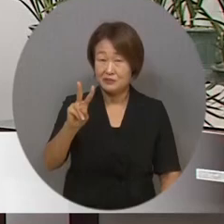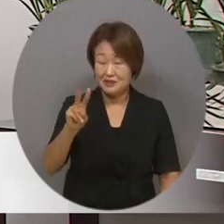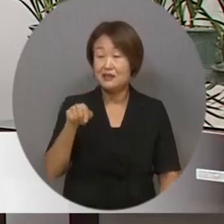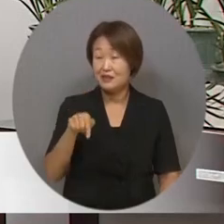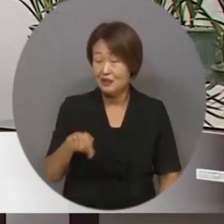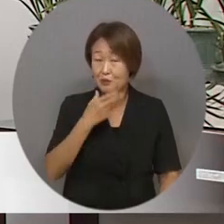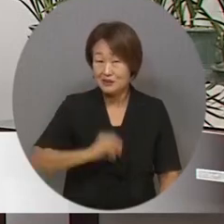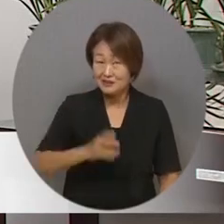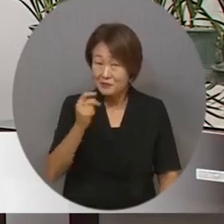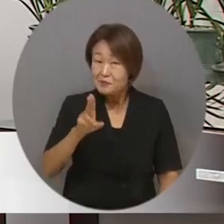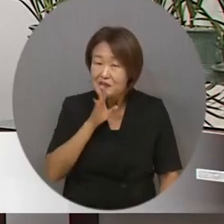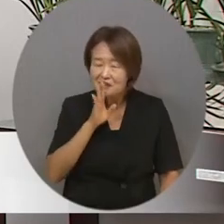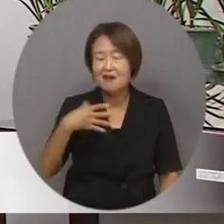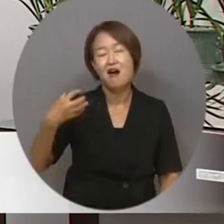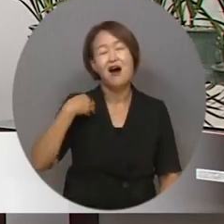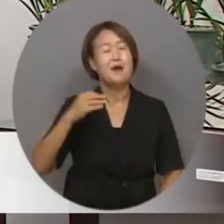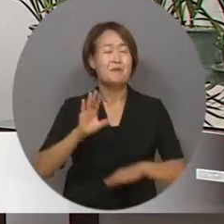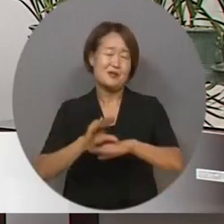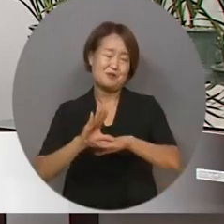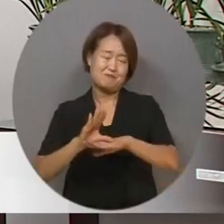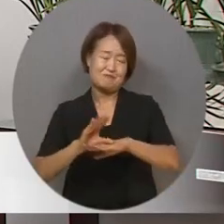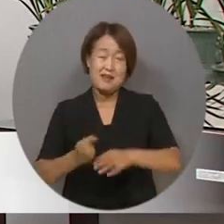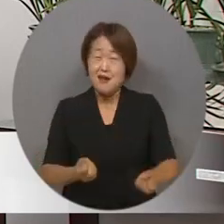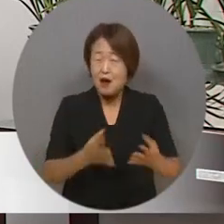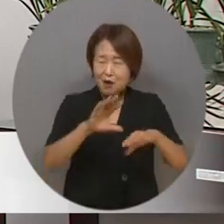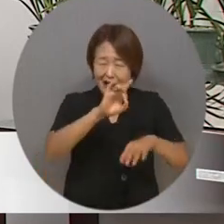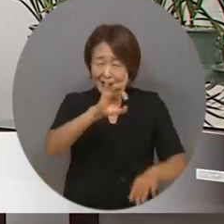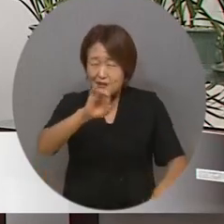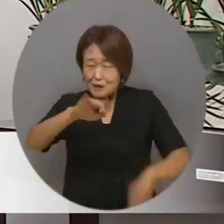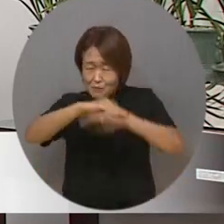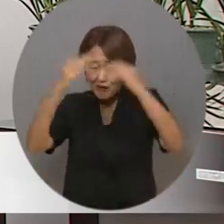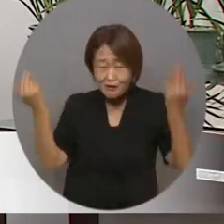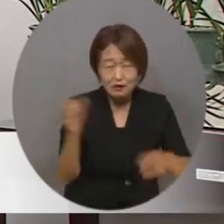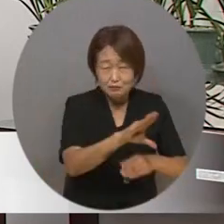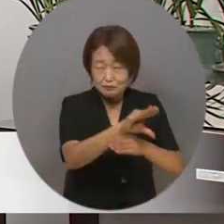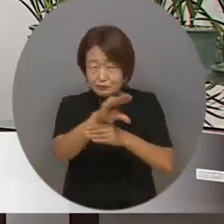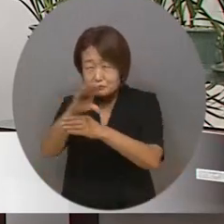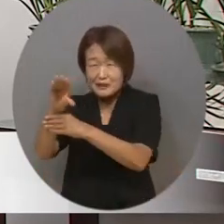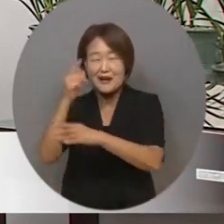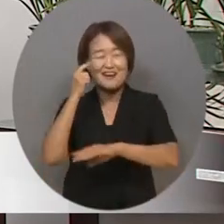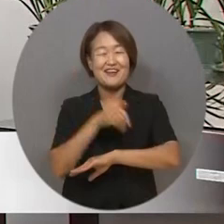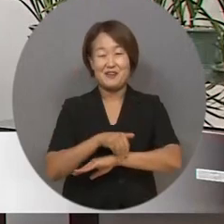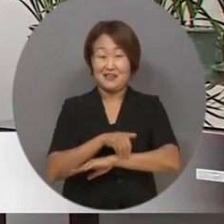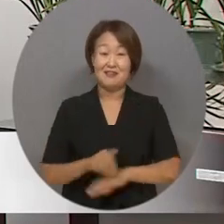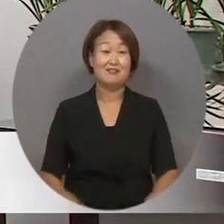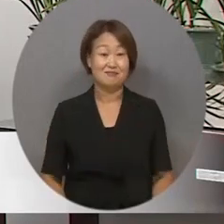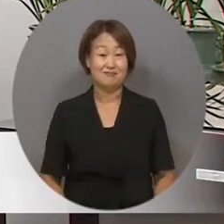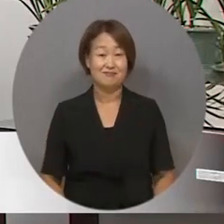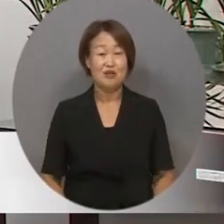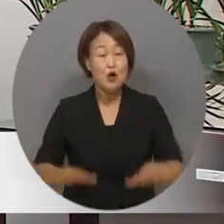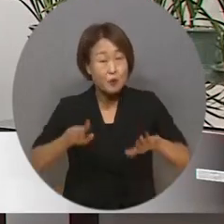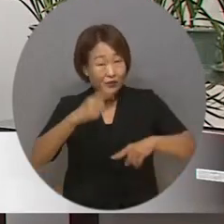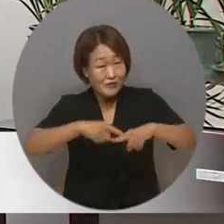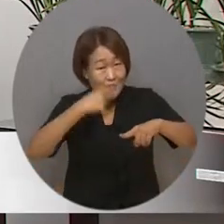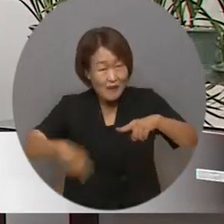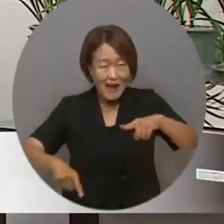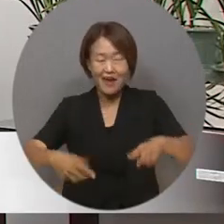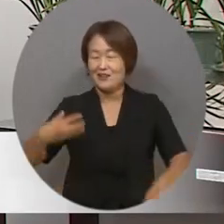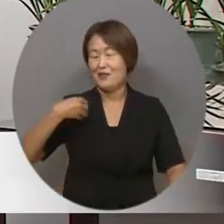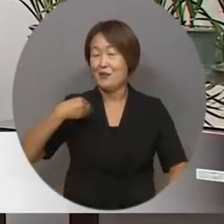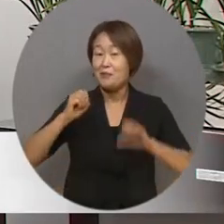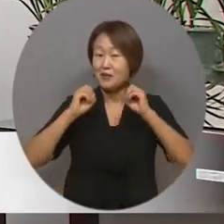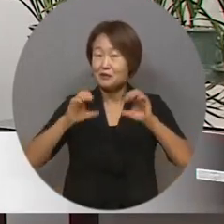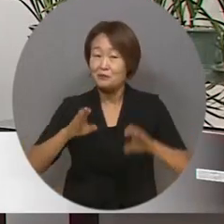복지TV가 주간 방송사가 되어 행사의 모든 순간을 영상으로 담아낸다고 합니다. 복지TV가 이번 대회 주간